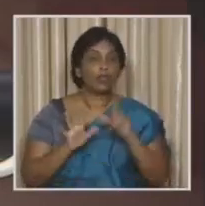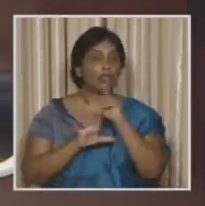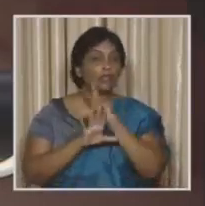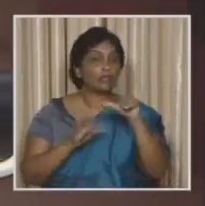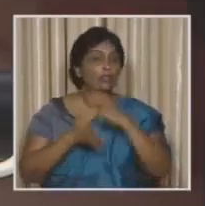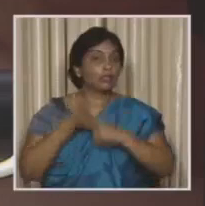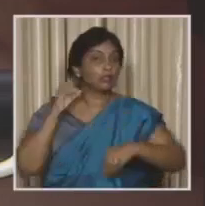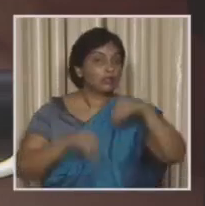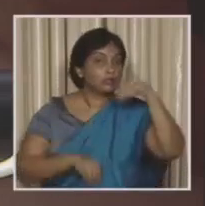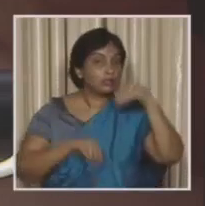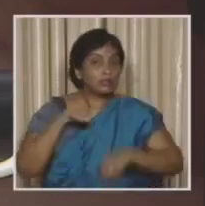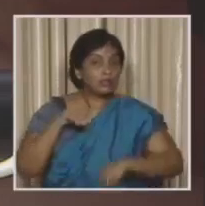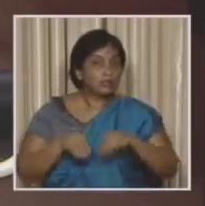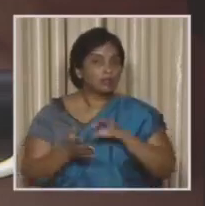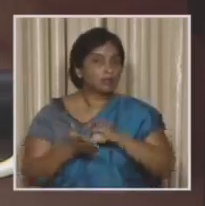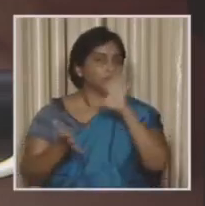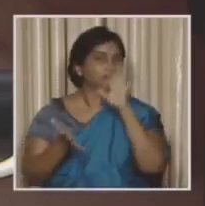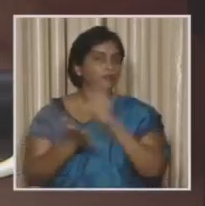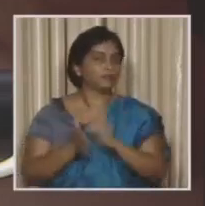ne chand pati palle liye vila iwarai.